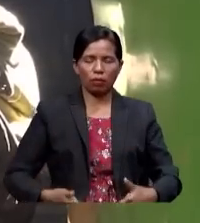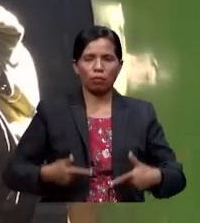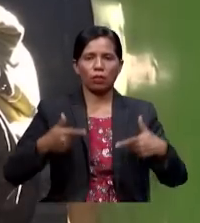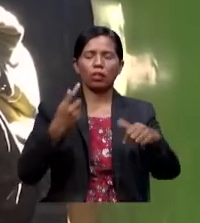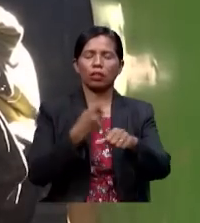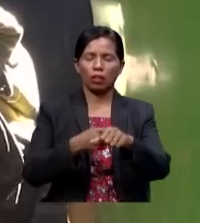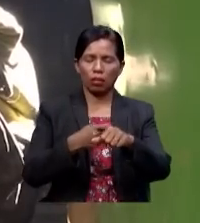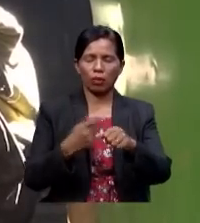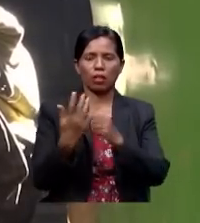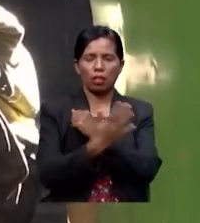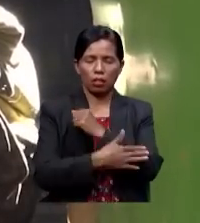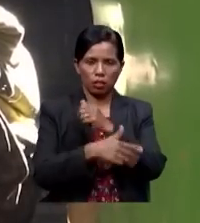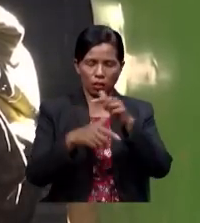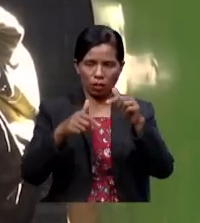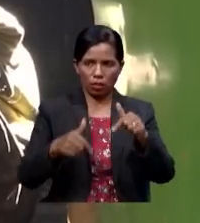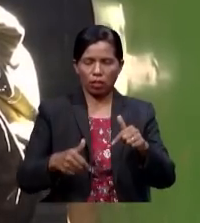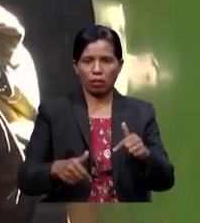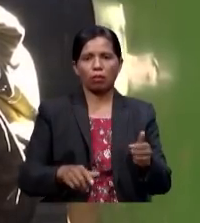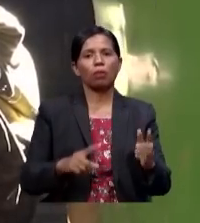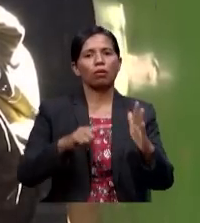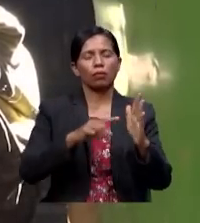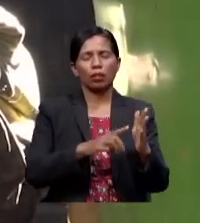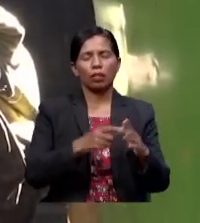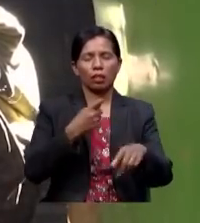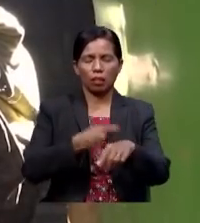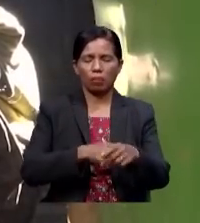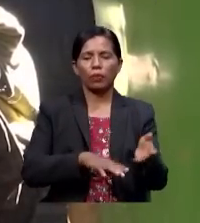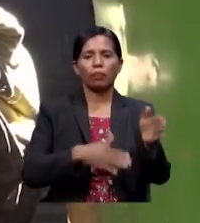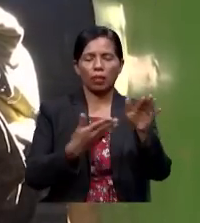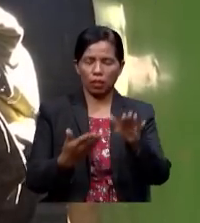ia reklara ne. Molok distinu mai honia lian moruk